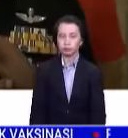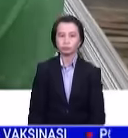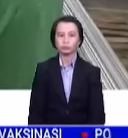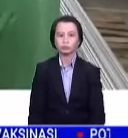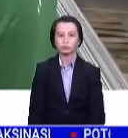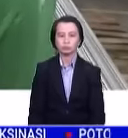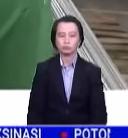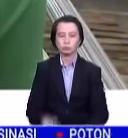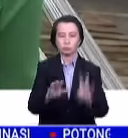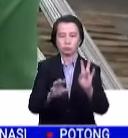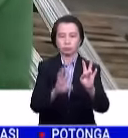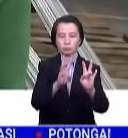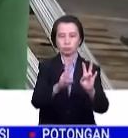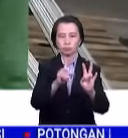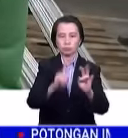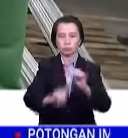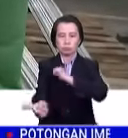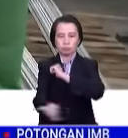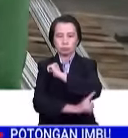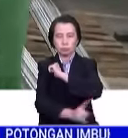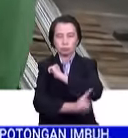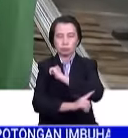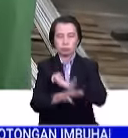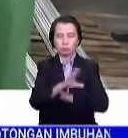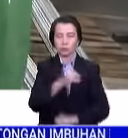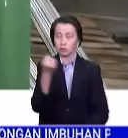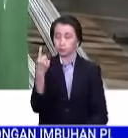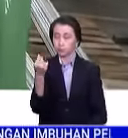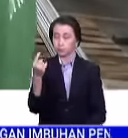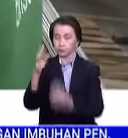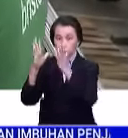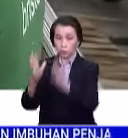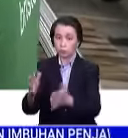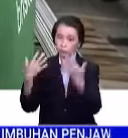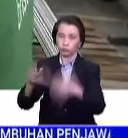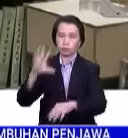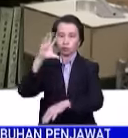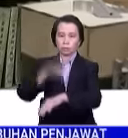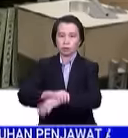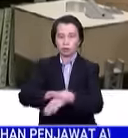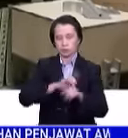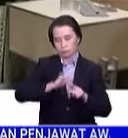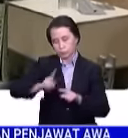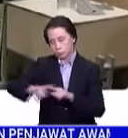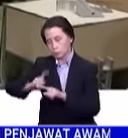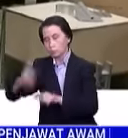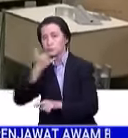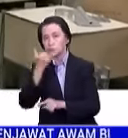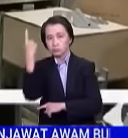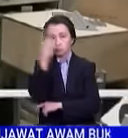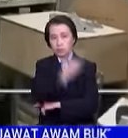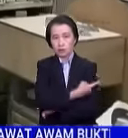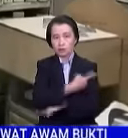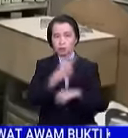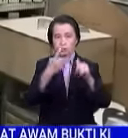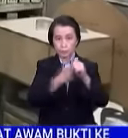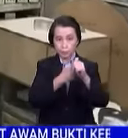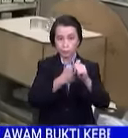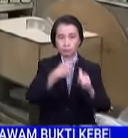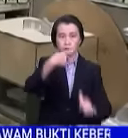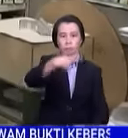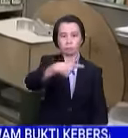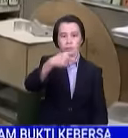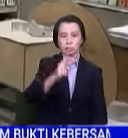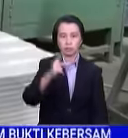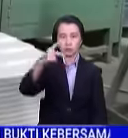Tambahnya 781 kompaun dan 11 individu ditahan atas pelbagai kesalahan pada hari pertama pelaksanaan Sekatan